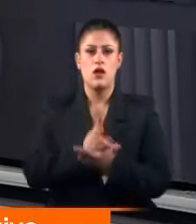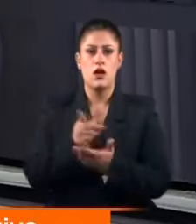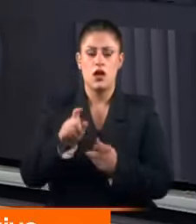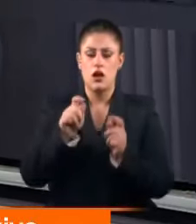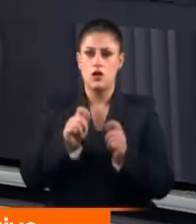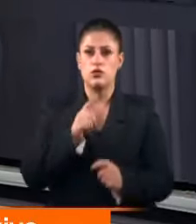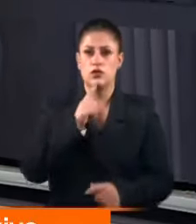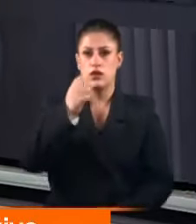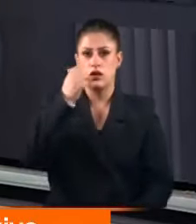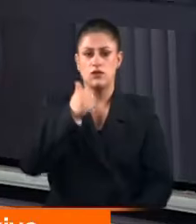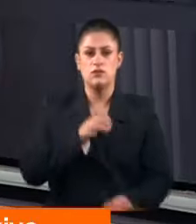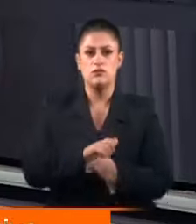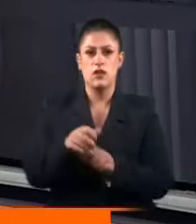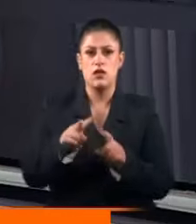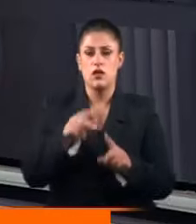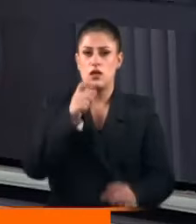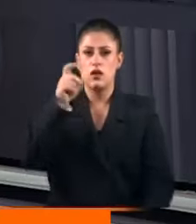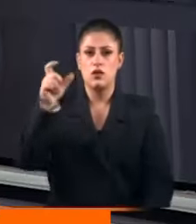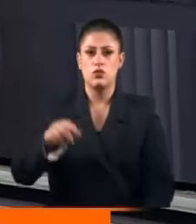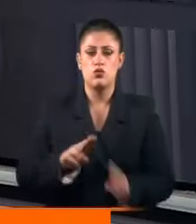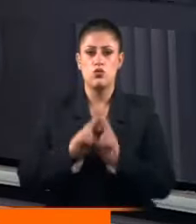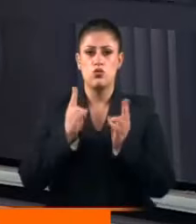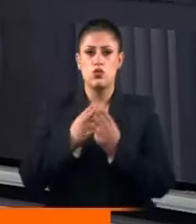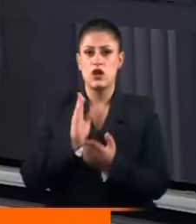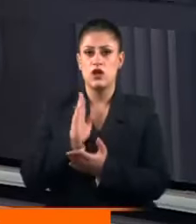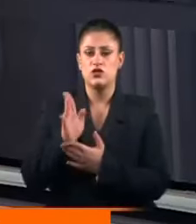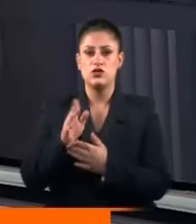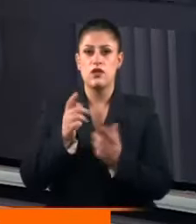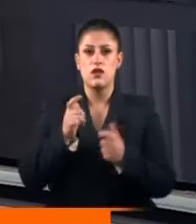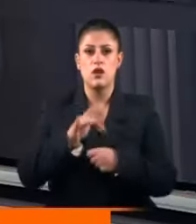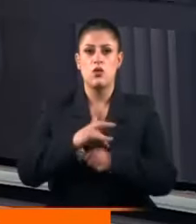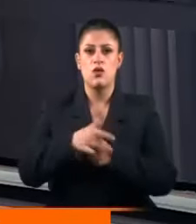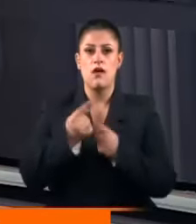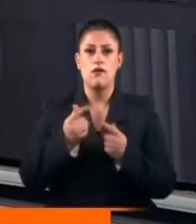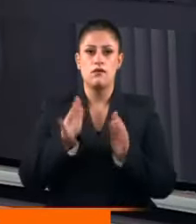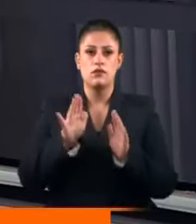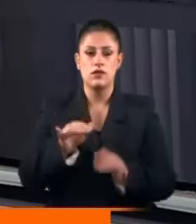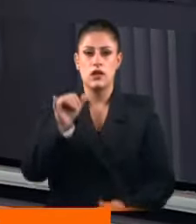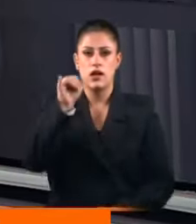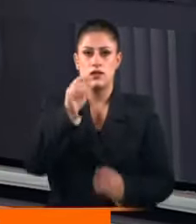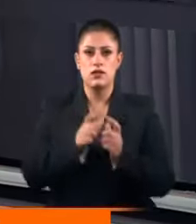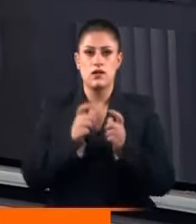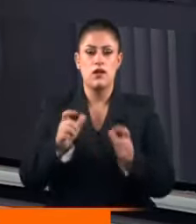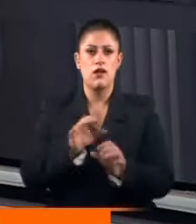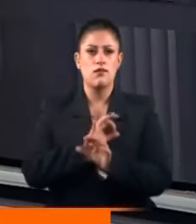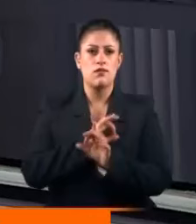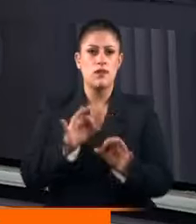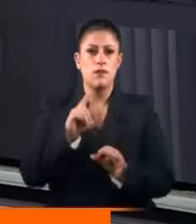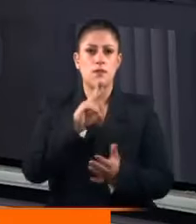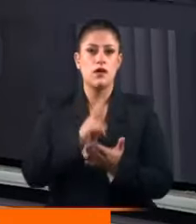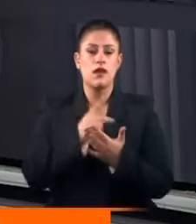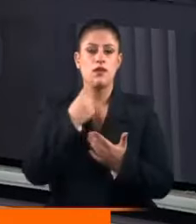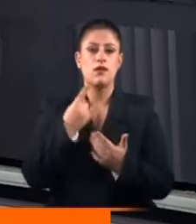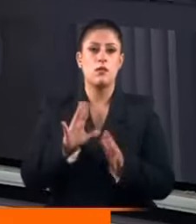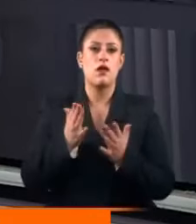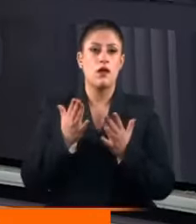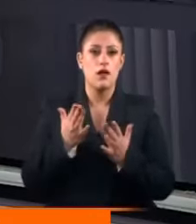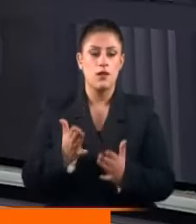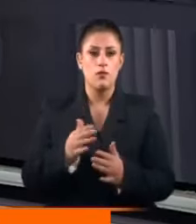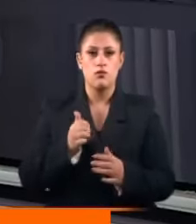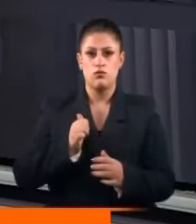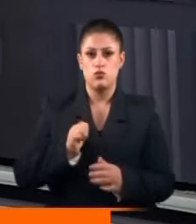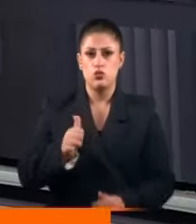dedi. Gazze kasabı Netanyahu'nun artık dünyada gidebileceği sayılı ülke kaldı. İtalya net bir tavır koymamıştı kararla ilgili ama